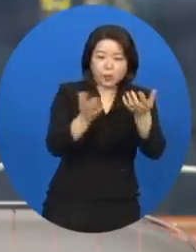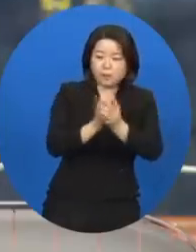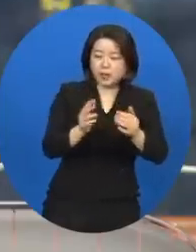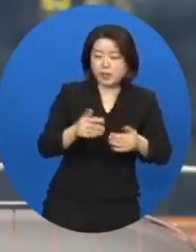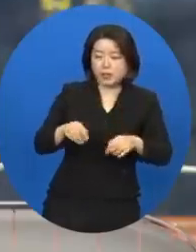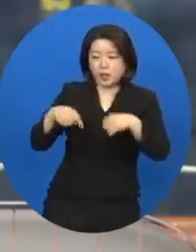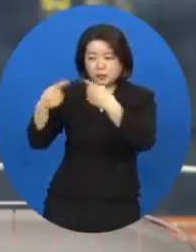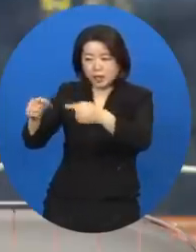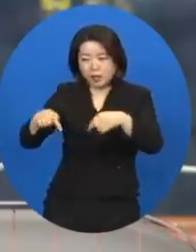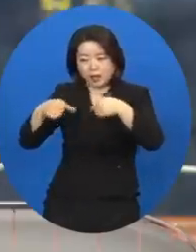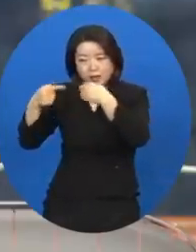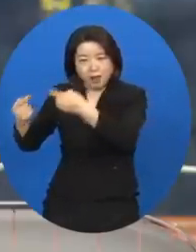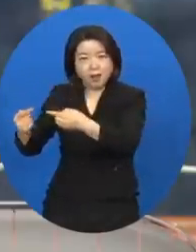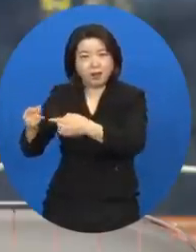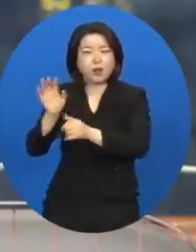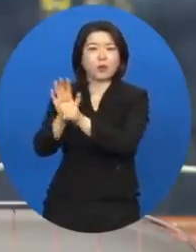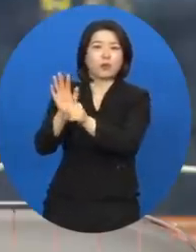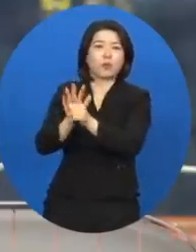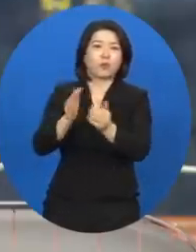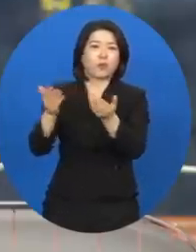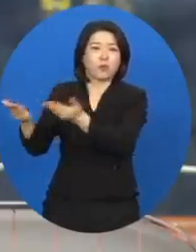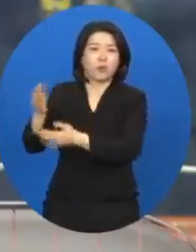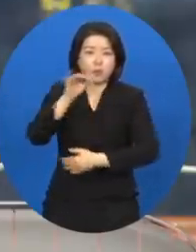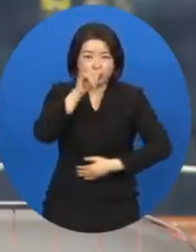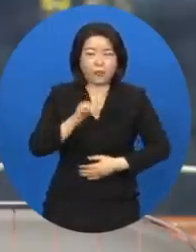가서 예배드리도록 했고